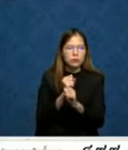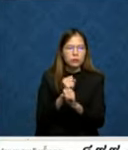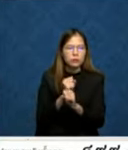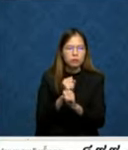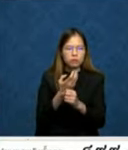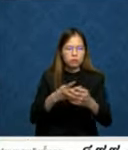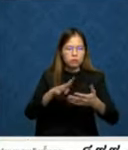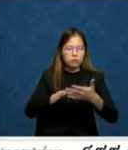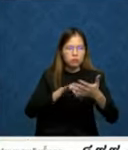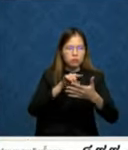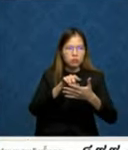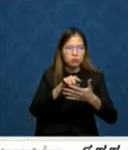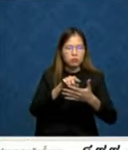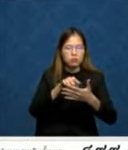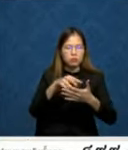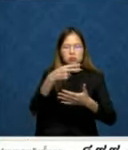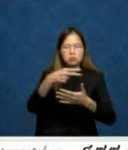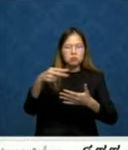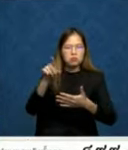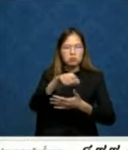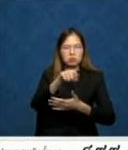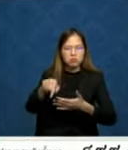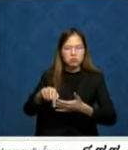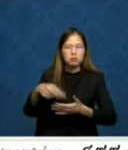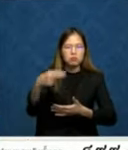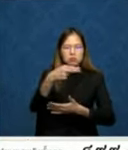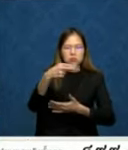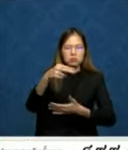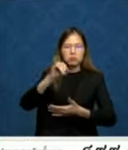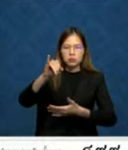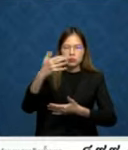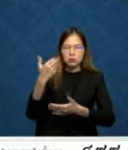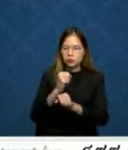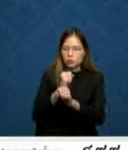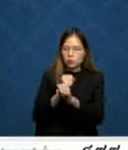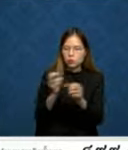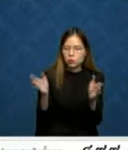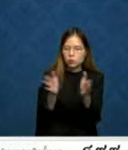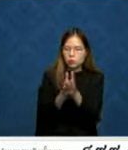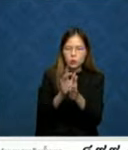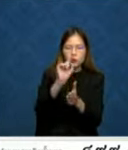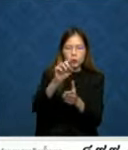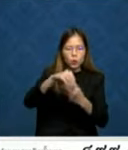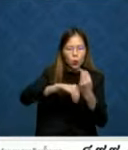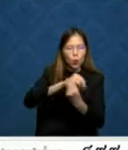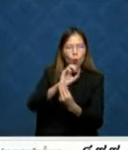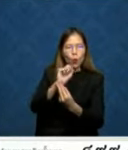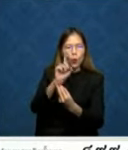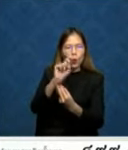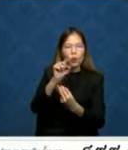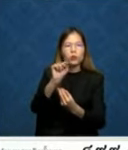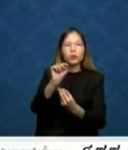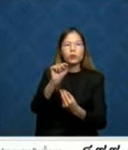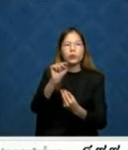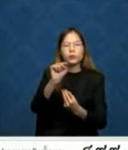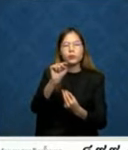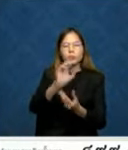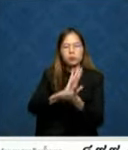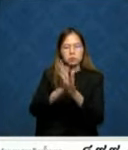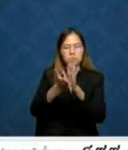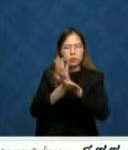ใช้ดัชนี Herfindahl Hirschman หรือ HHI เพื่อคำนวณผลของการรวมธุรกิจปกติแล้วถ้าค่าการเปลี่ยนแปลง